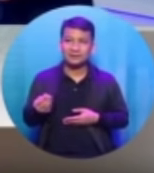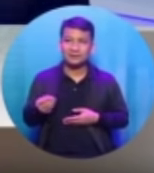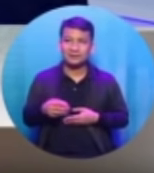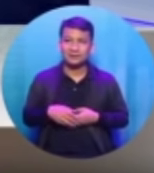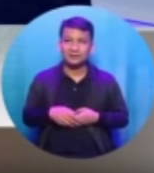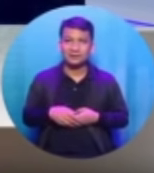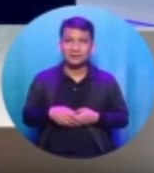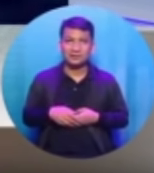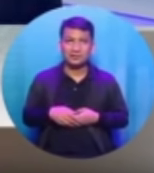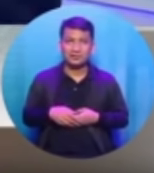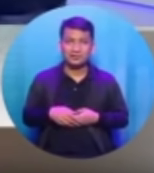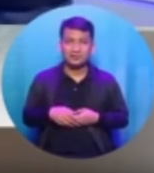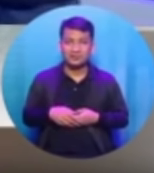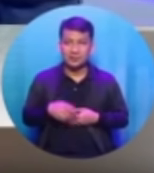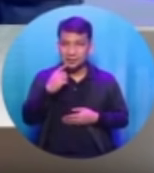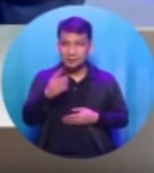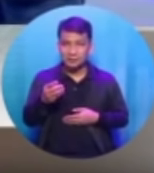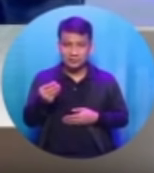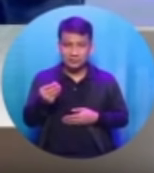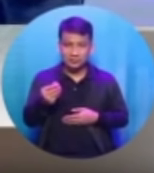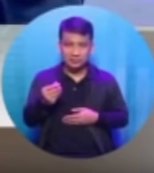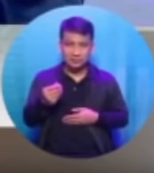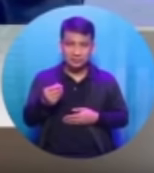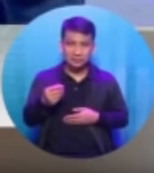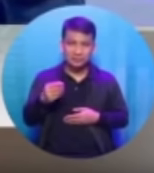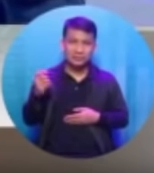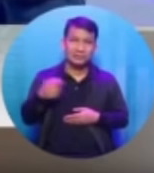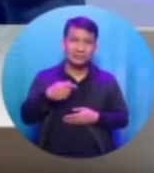Binukulan ka. Mag-helmet ka para hindi ka mabukulan.